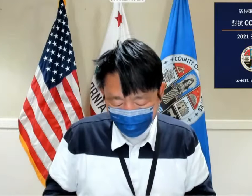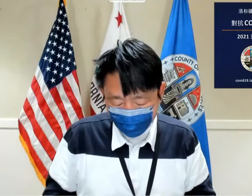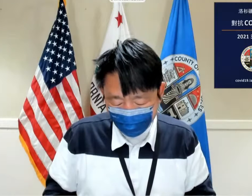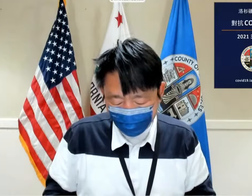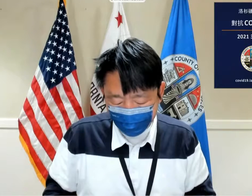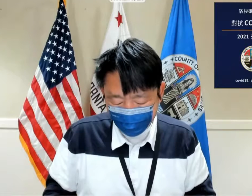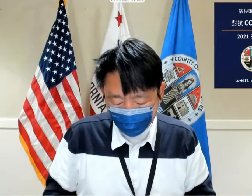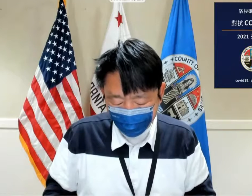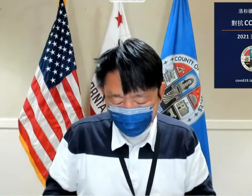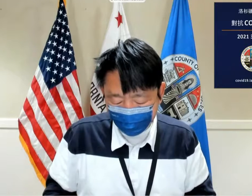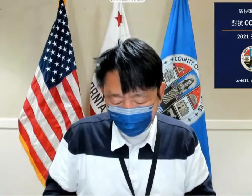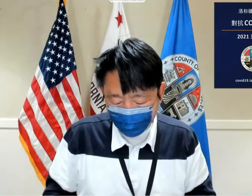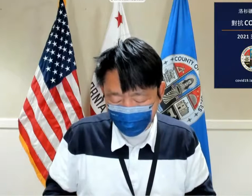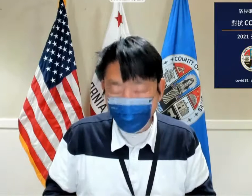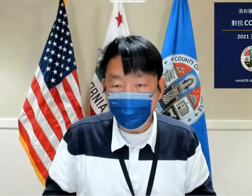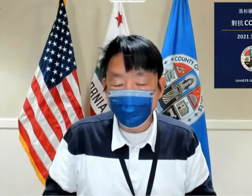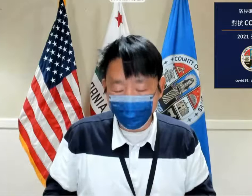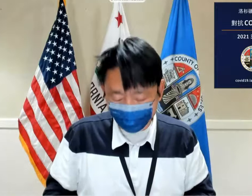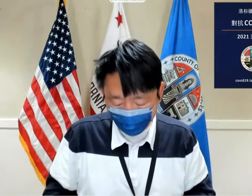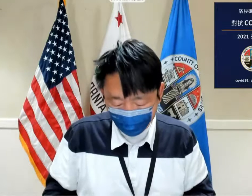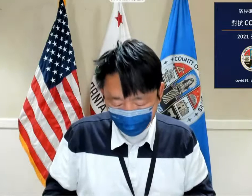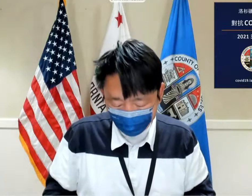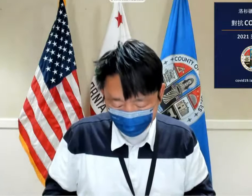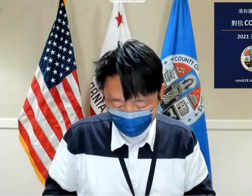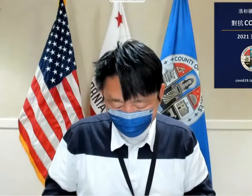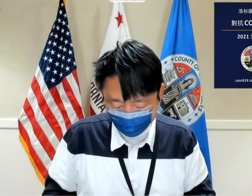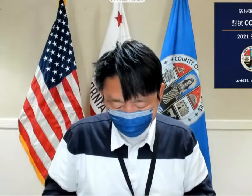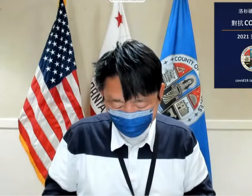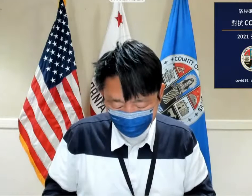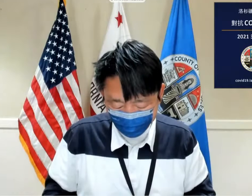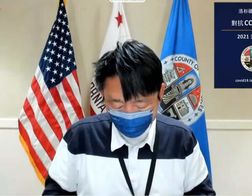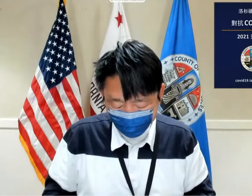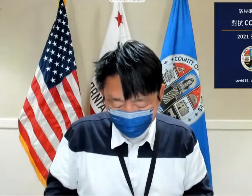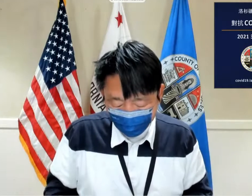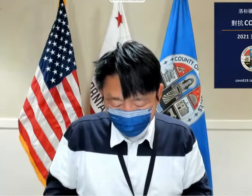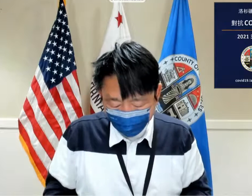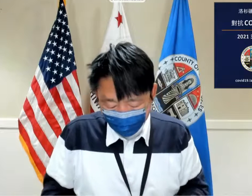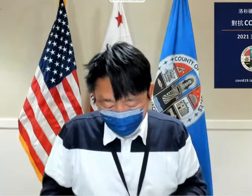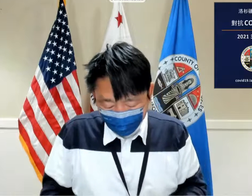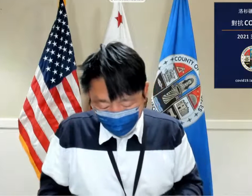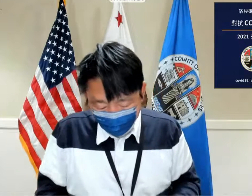样的措施，互相帮助，互相防御。